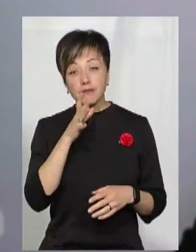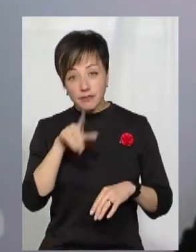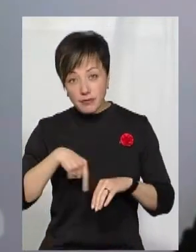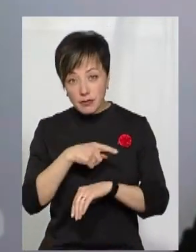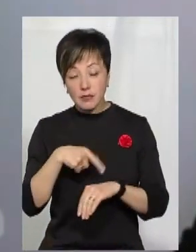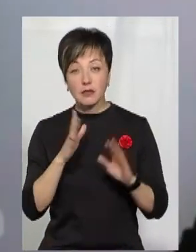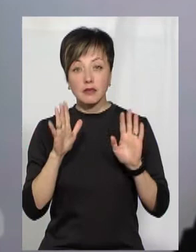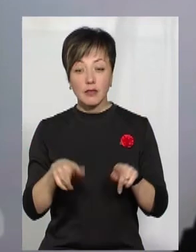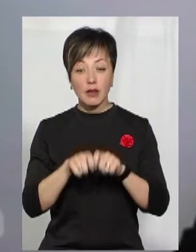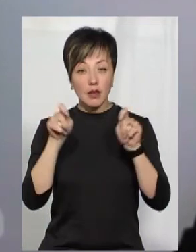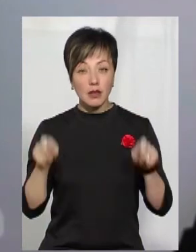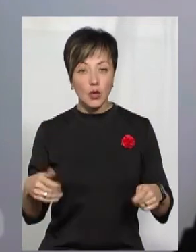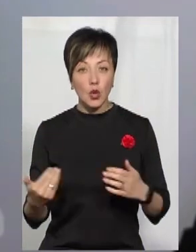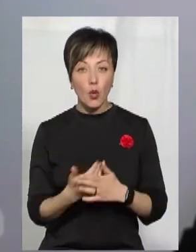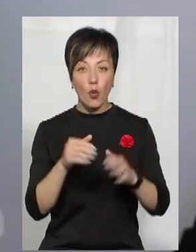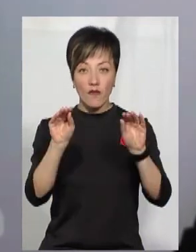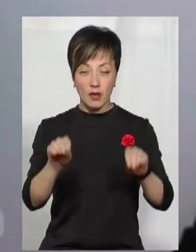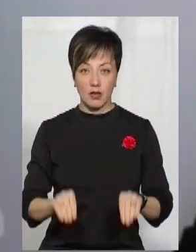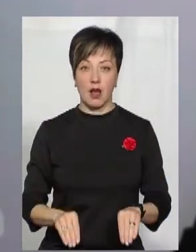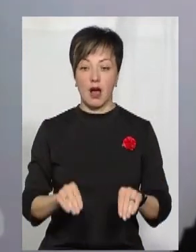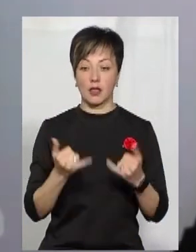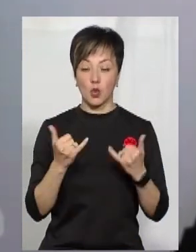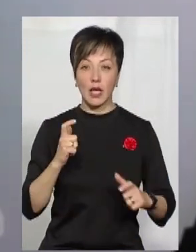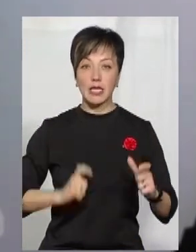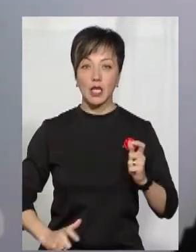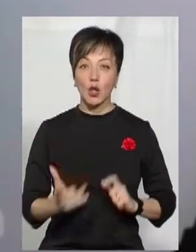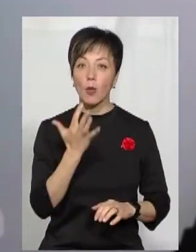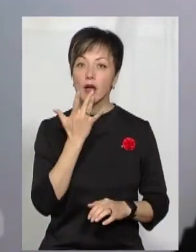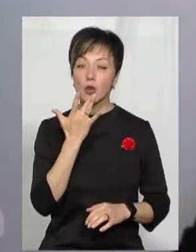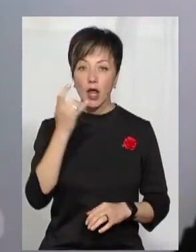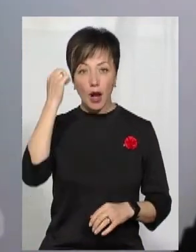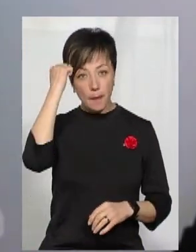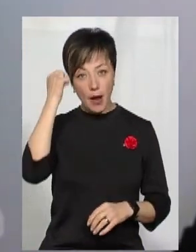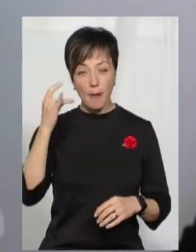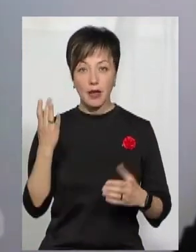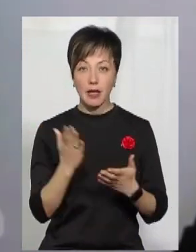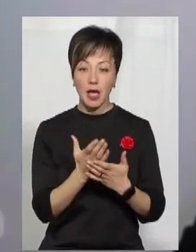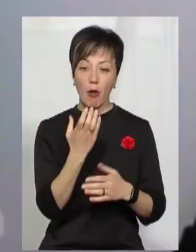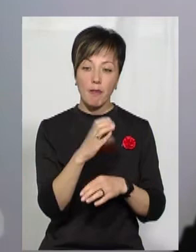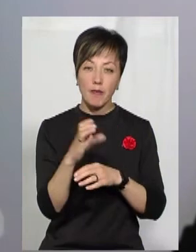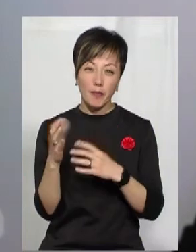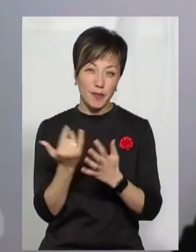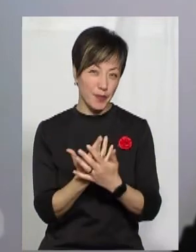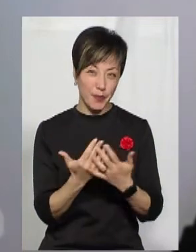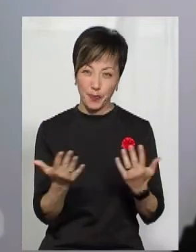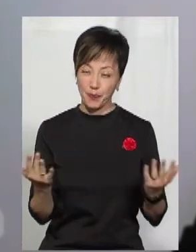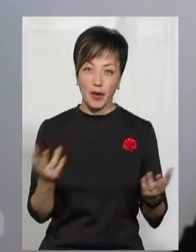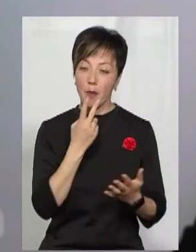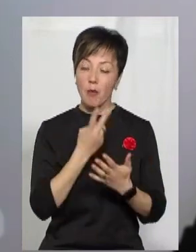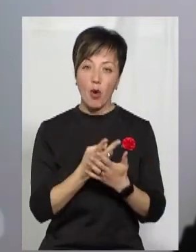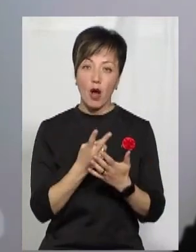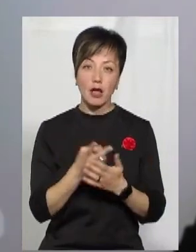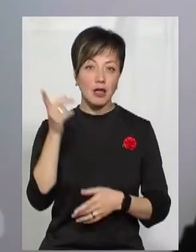До прикладу, сьогодні Інститут національної пам'яті випускає нові ролики, де, так би мовити,